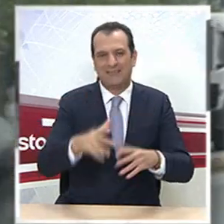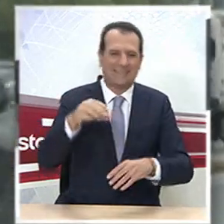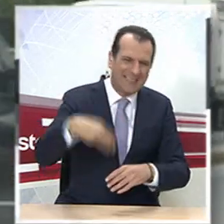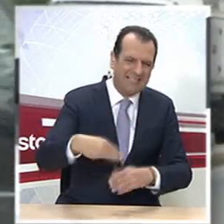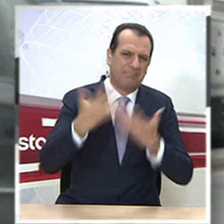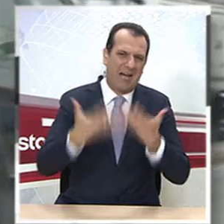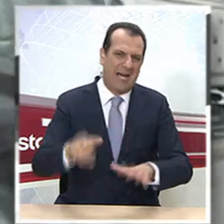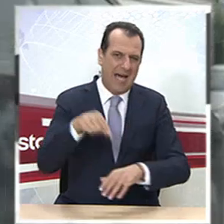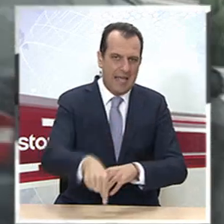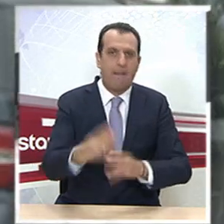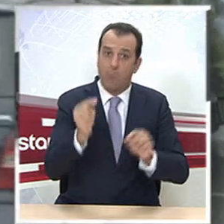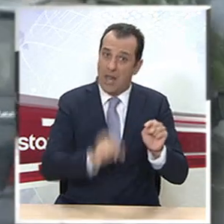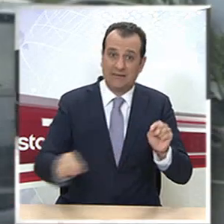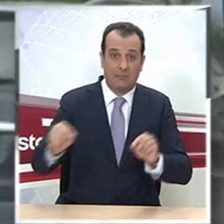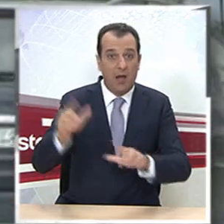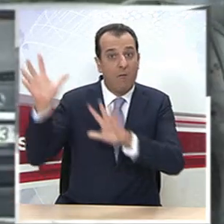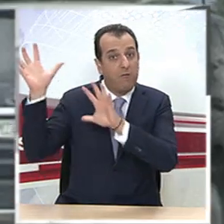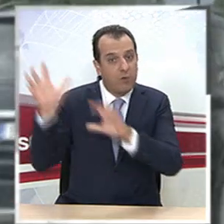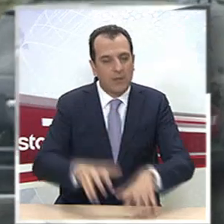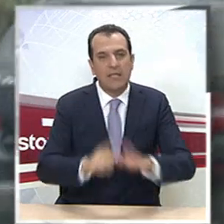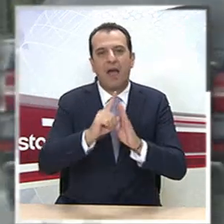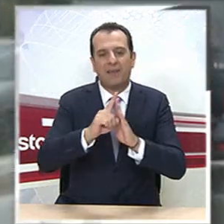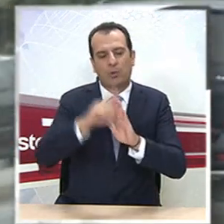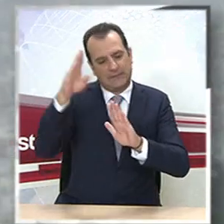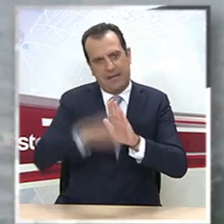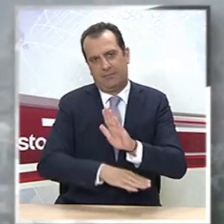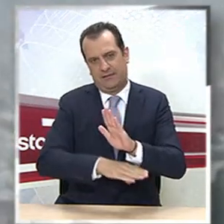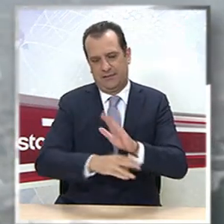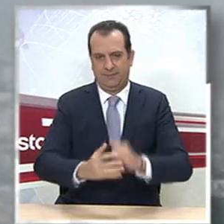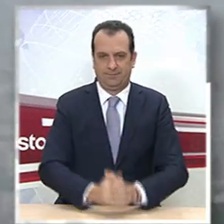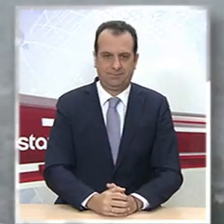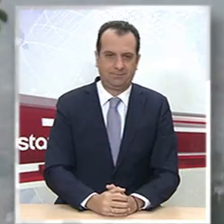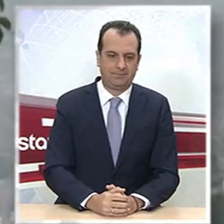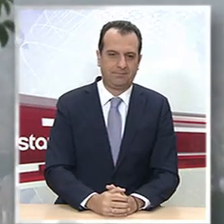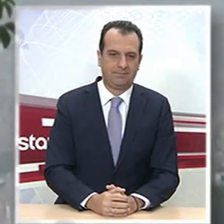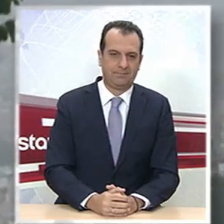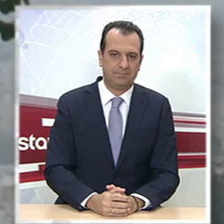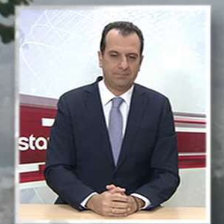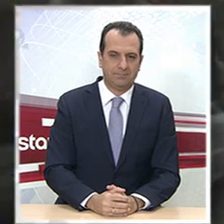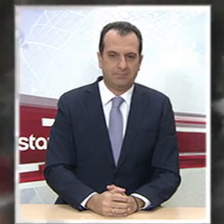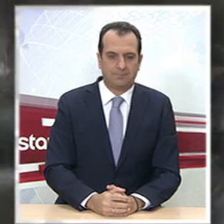πολλές περιοχές με ισχυρές βροχοπτώσεις, ενώ πτώσεις θα σημειώσει και η θερμοκρασία.